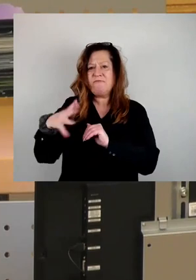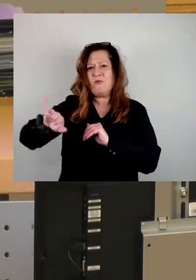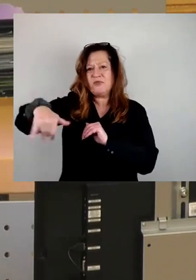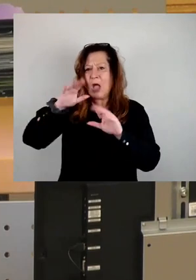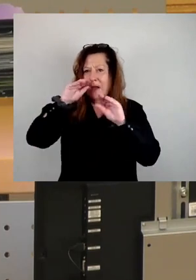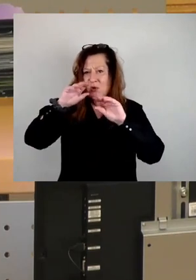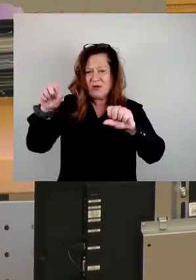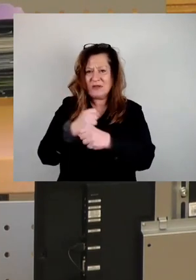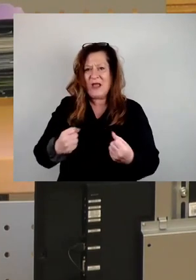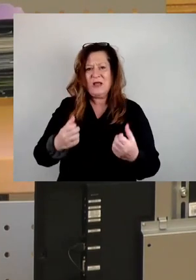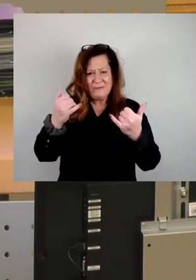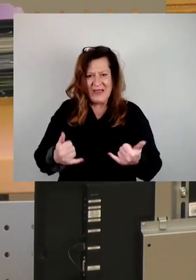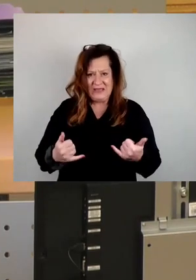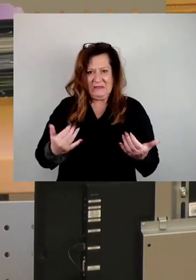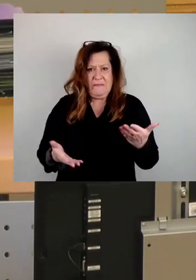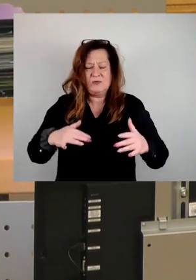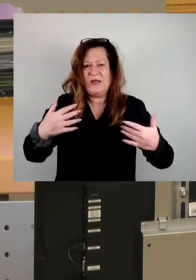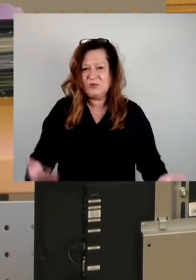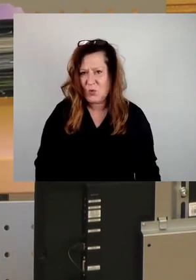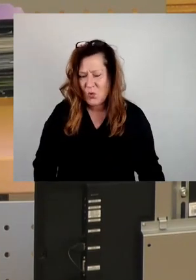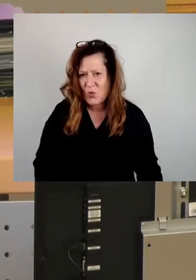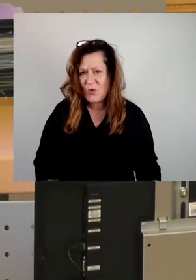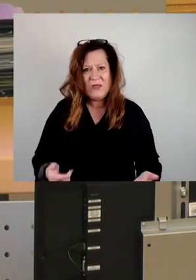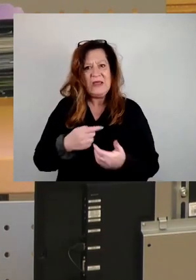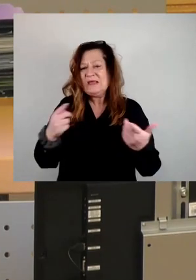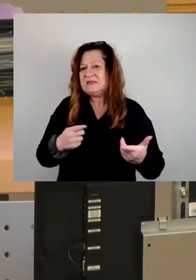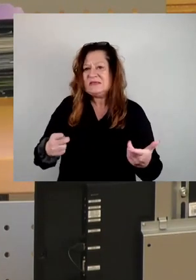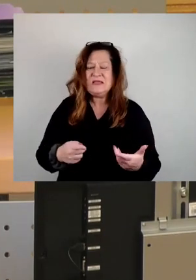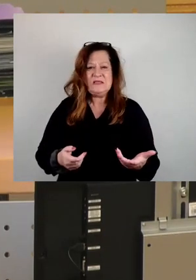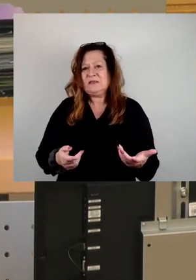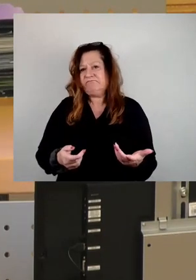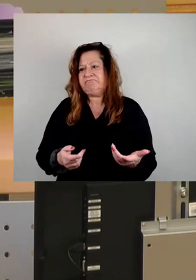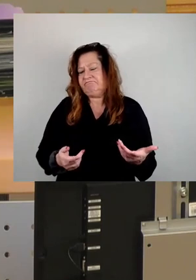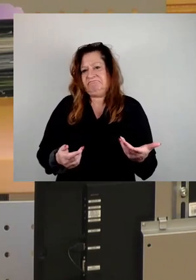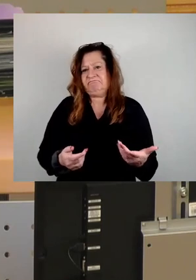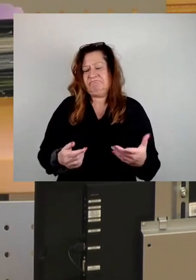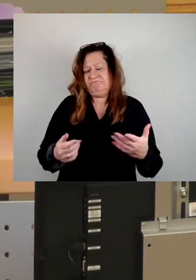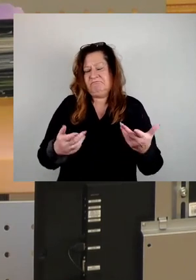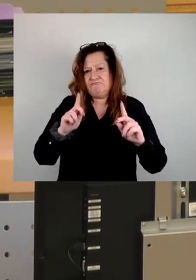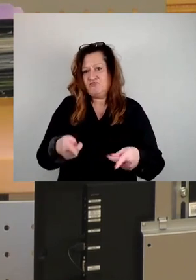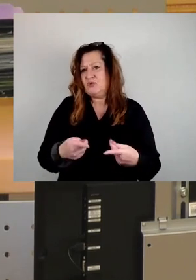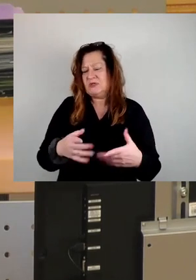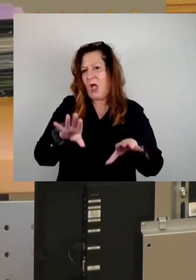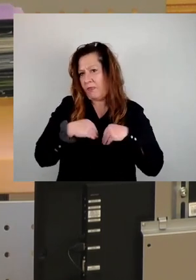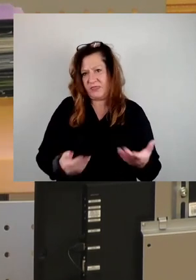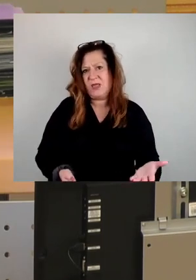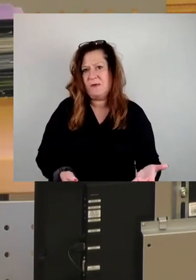mal manchmal so, diese Kröte müssen wir schlucken. Aber das, was dahinter steht, das, was entstehen kann, das ist für Dresden gut, das ist für Leuben gut, das ist